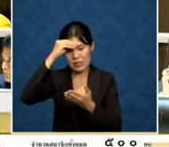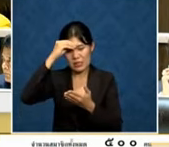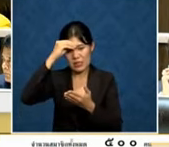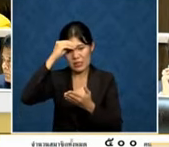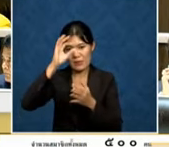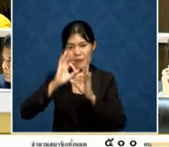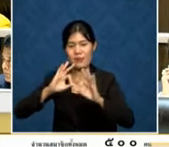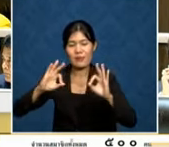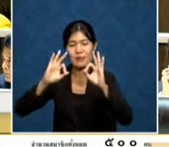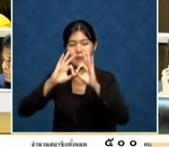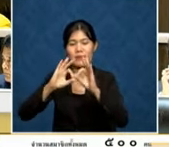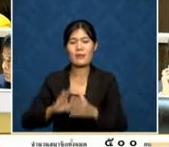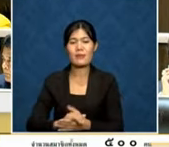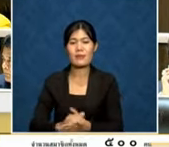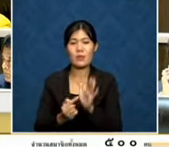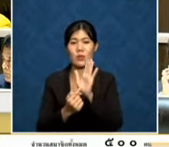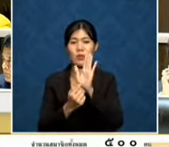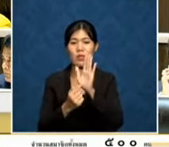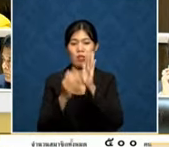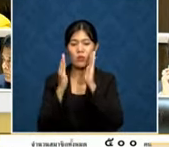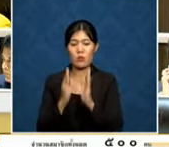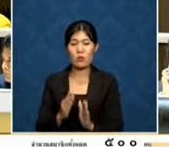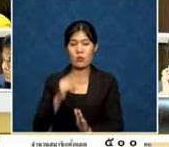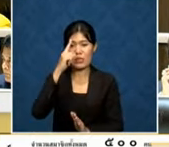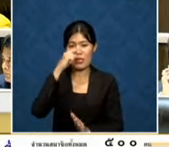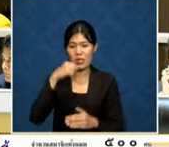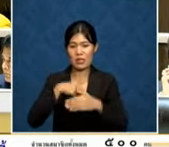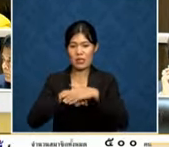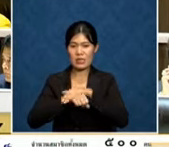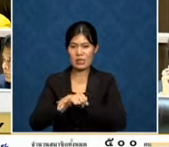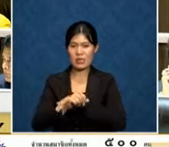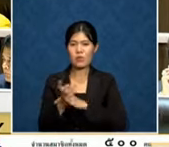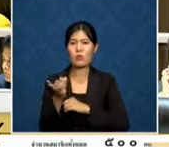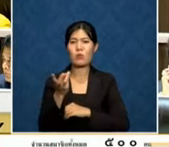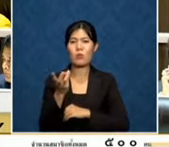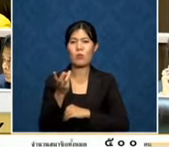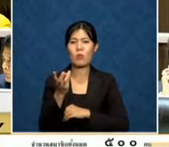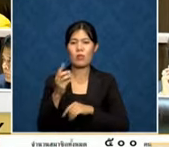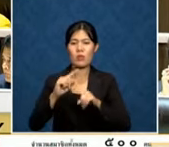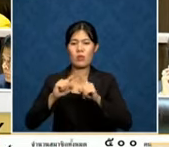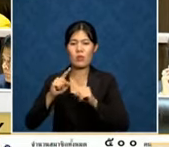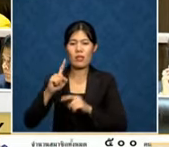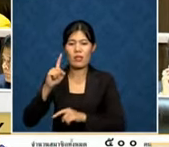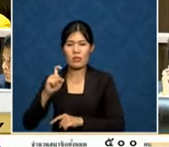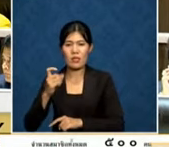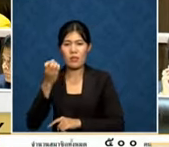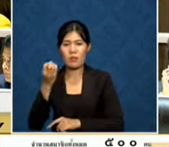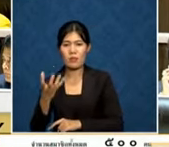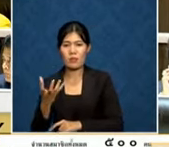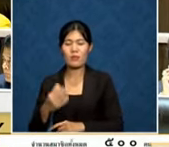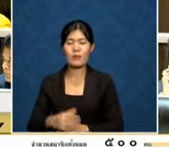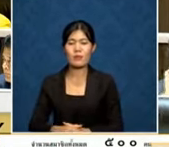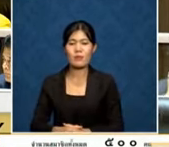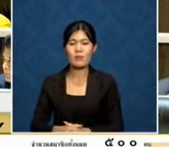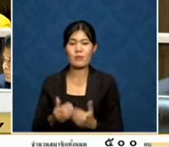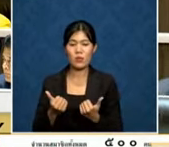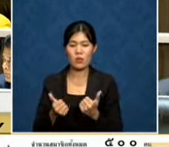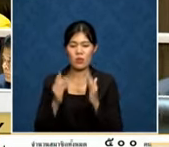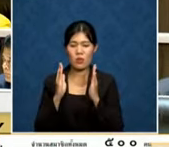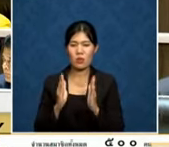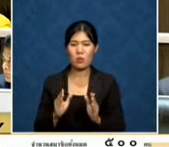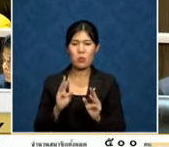อย่างว่าคนไทยวันนี้เกิดน้อยกว่าตายท่านประธานครับวันนี้ยังมีคนว่าง